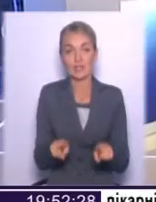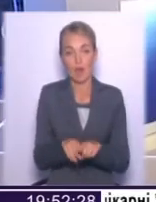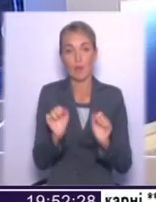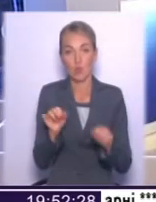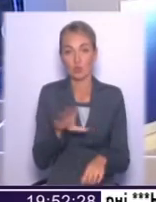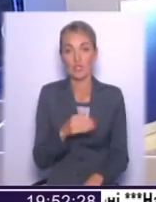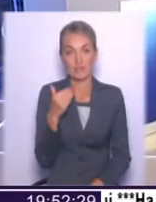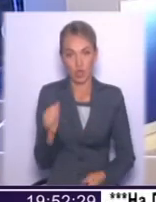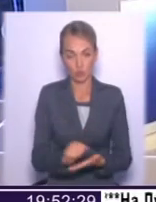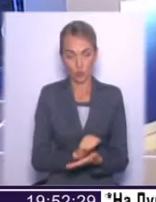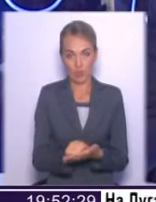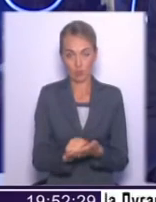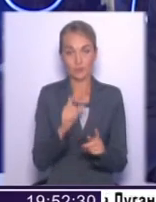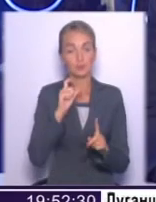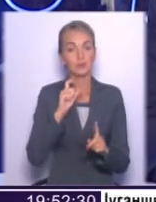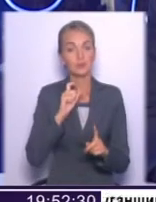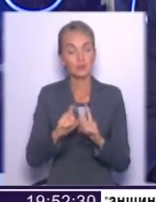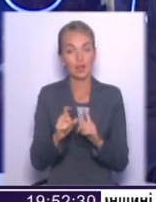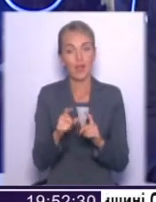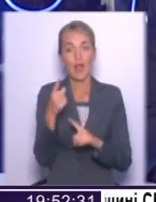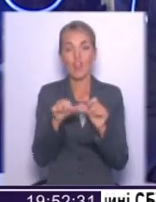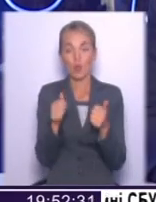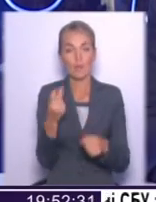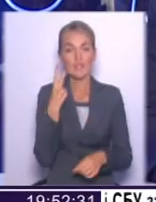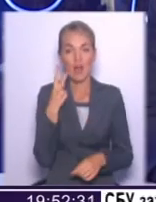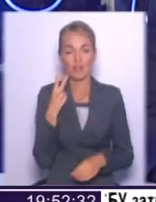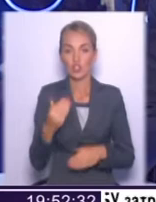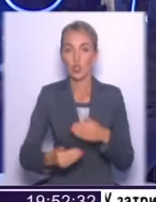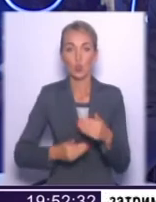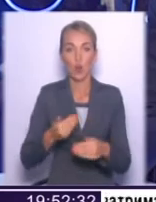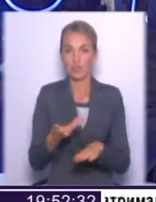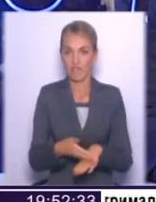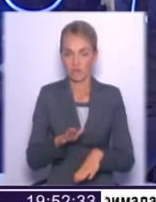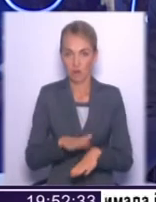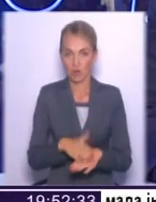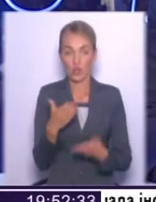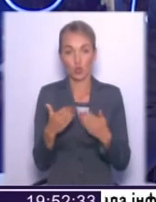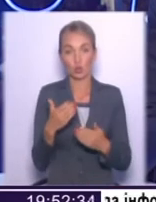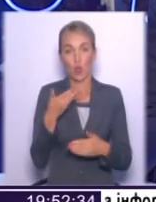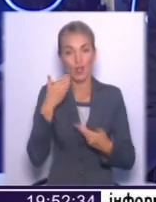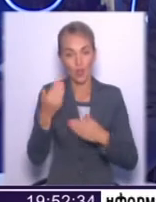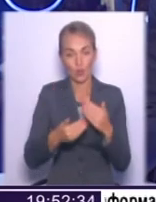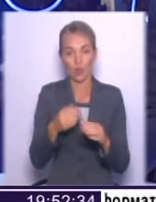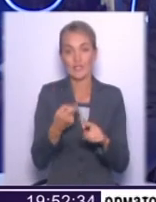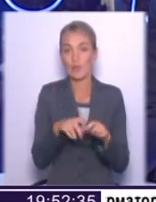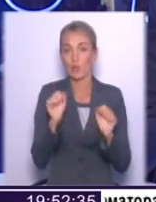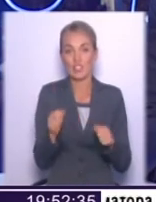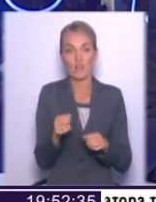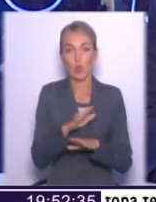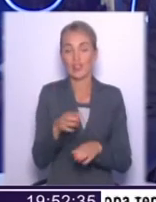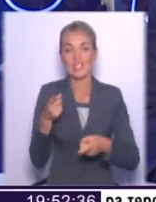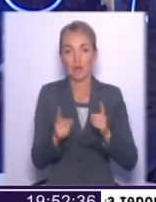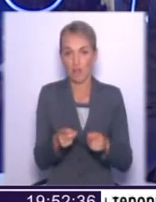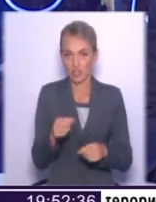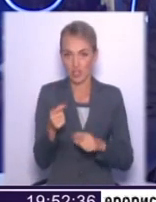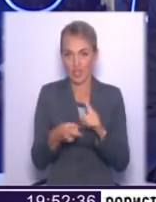вашим документом. Реформи завжди рухаються важко. Якщо вони рухаються легко, це якісь, можливо, і не справжні реформи.